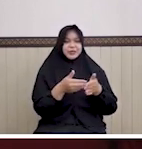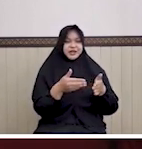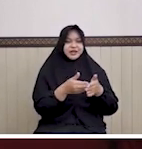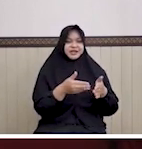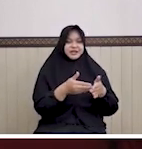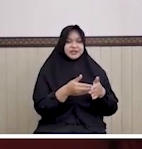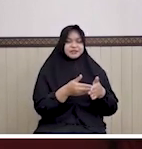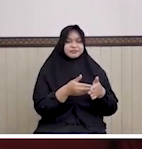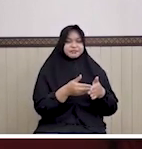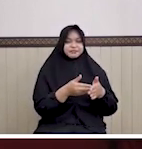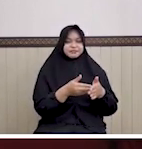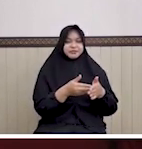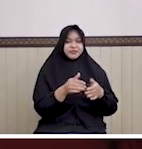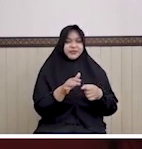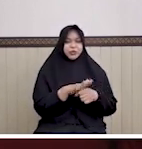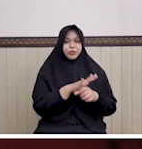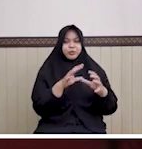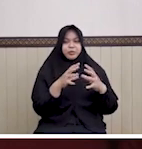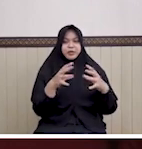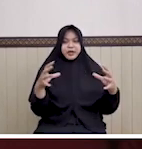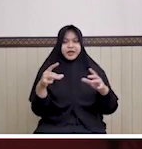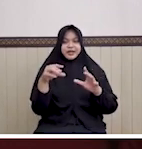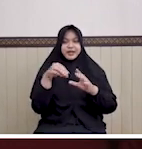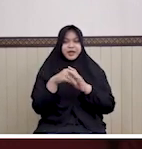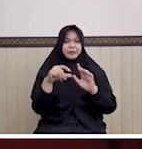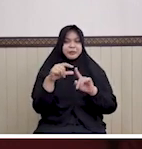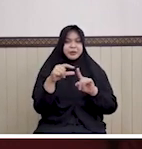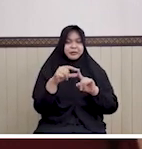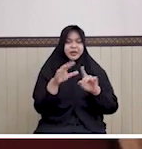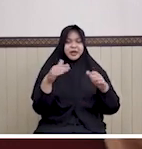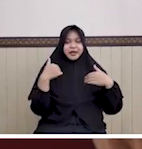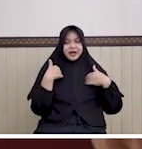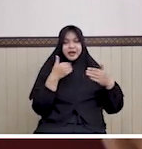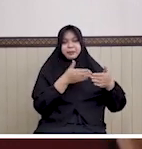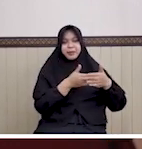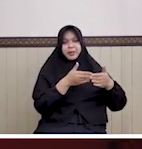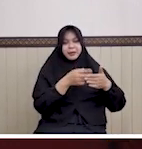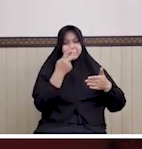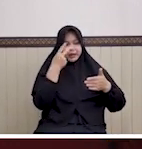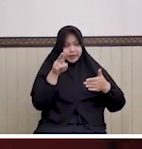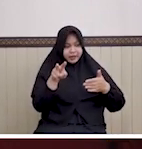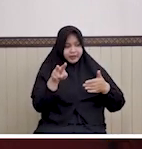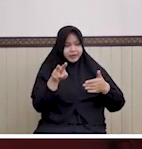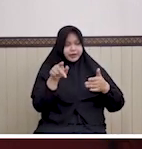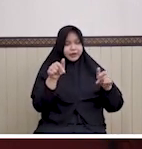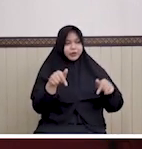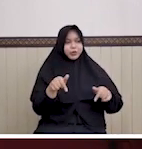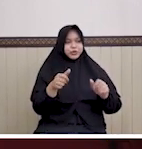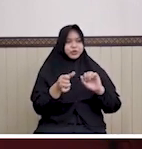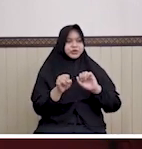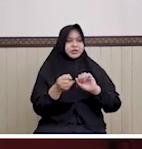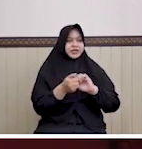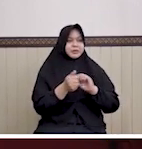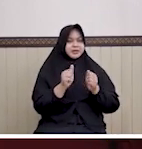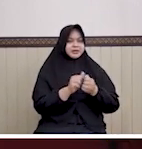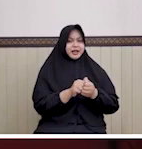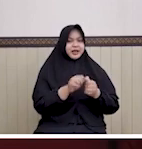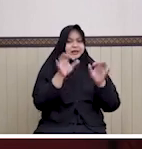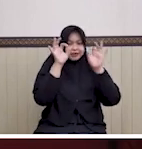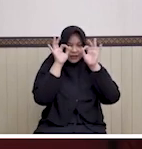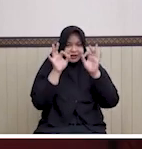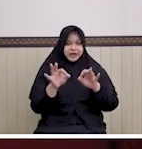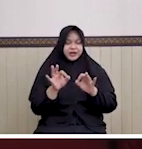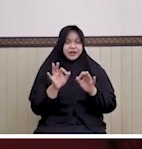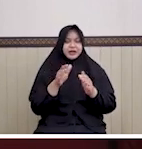cukup aneh ya cukup terbaca di dalam PP itu apa ada hambatan penglihatan tertutup jadi problem kesaksian